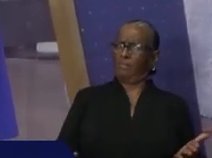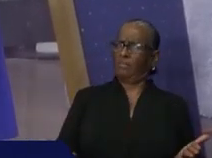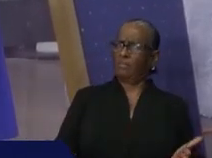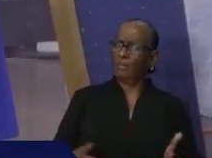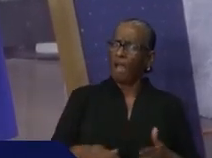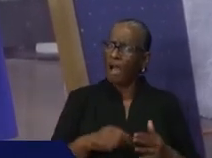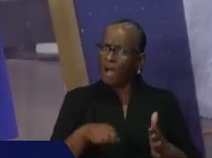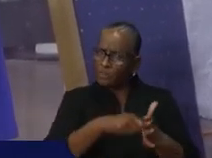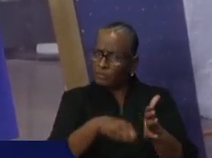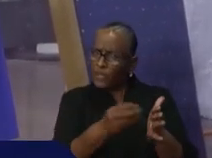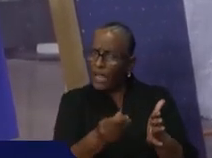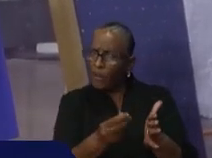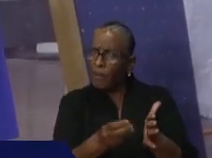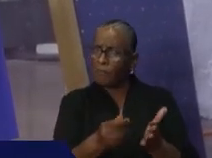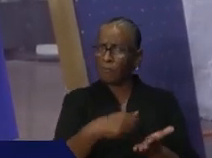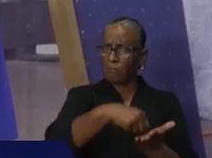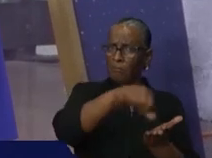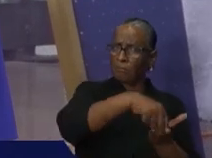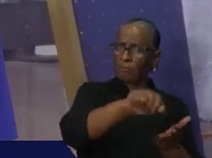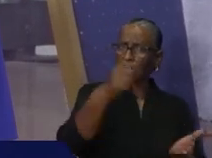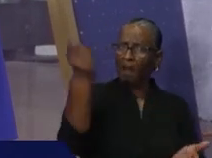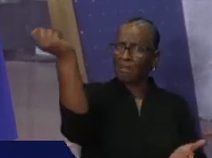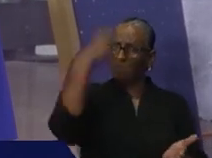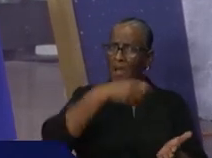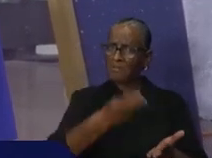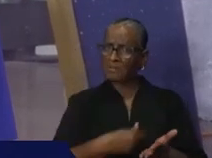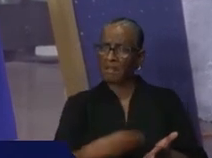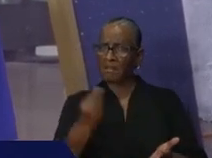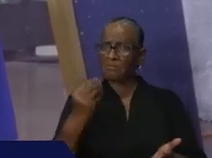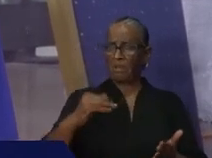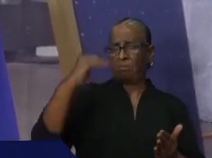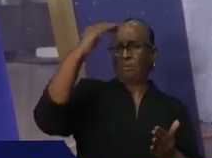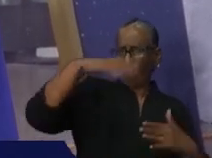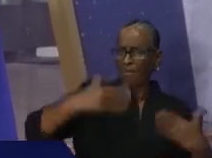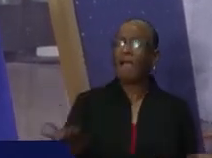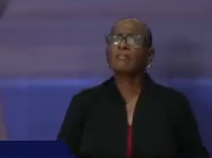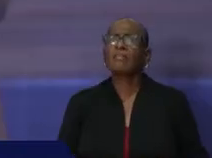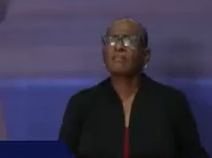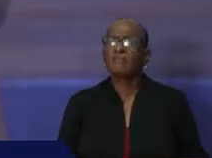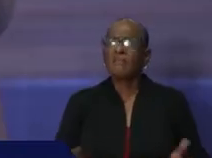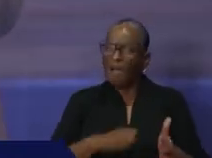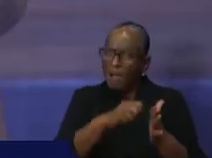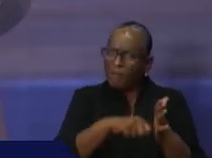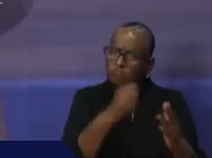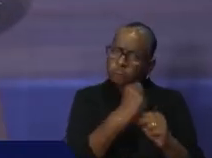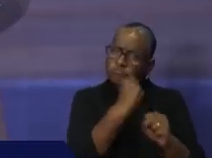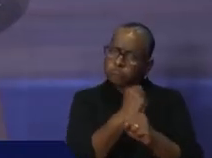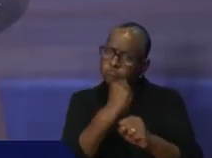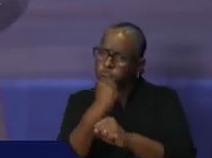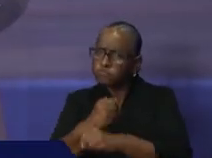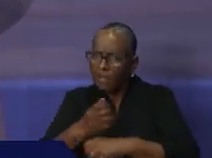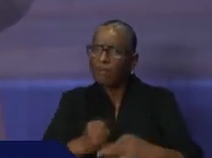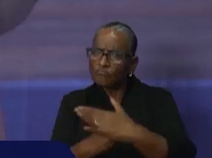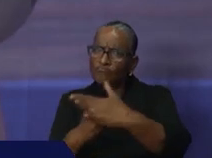gaan we salarissen ook kunnen betalen. Salarissenverhoging kunnen geven. Gaan we productie kunnen stimuleren.